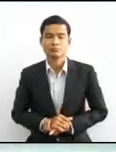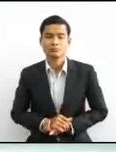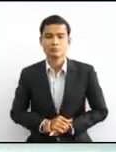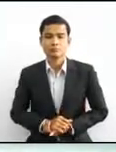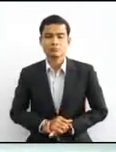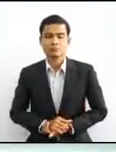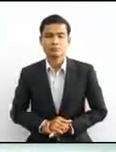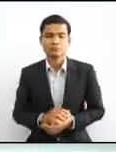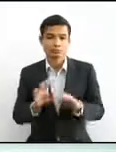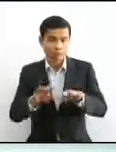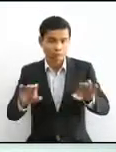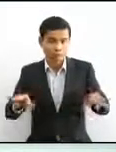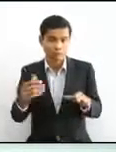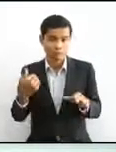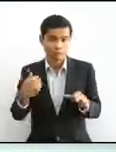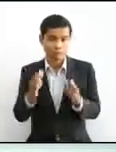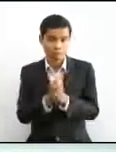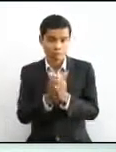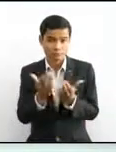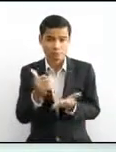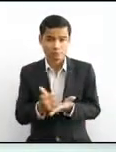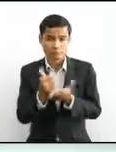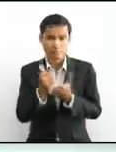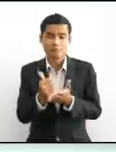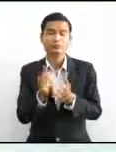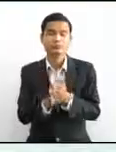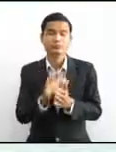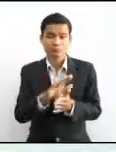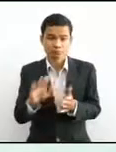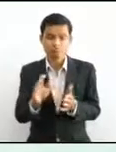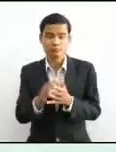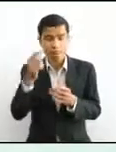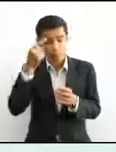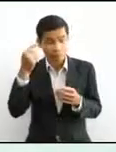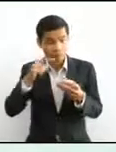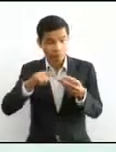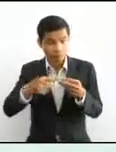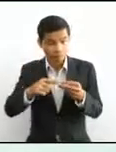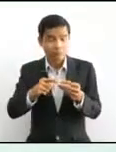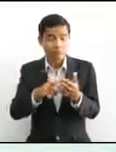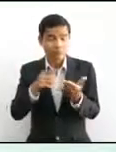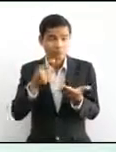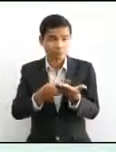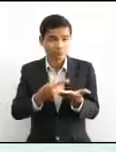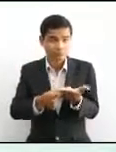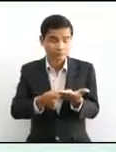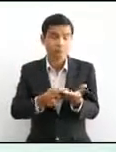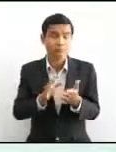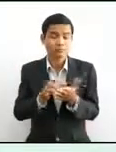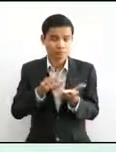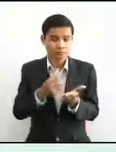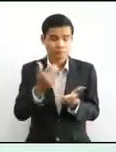cha con con đang miên sự phải chấm nuôi nên không đại này cứ nẹt rồi xịt mày đại mà nhỏ tụng bò tì sam sập rầm bay